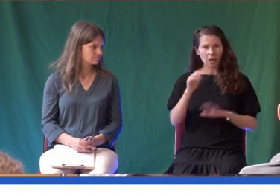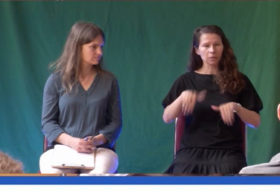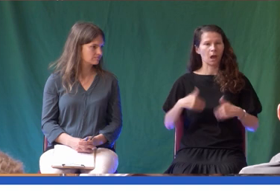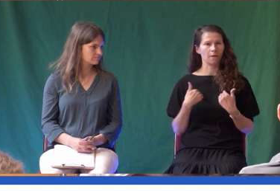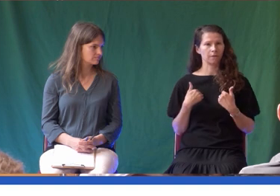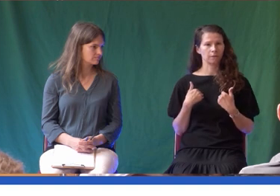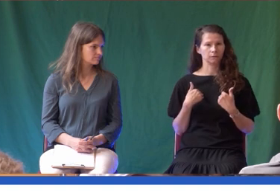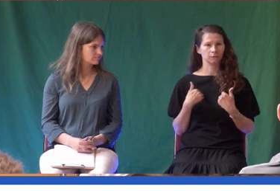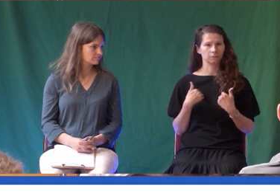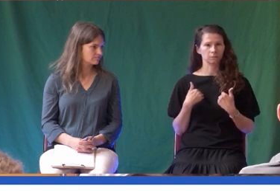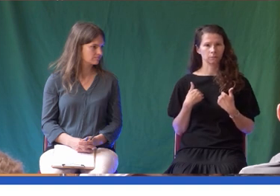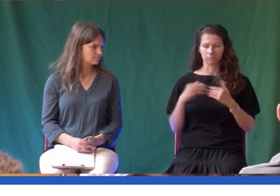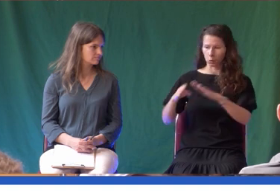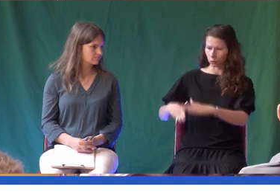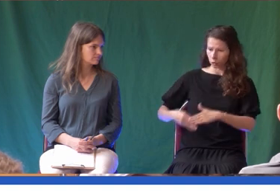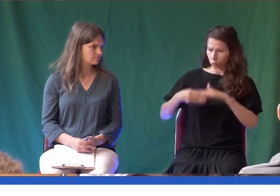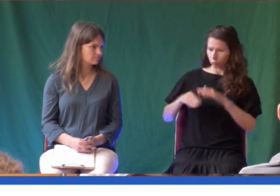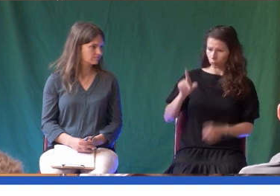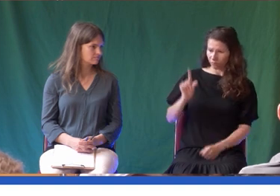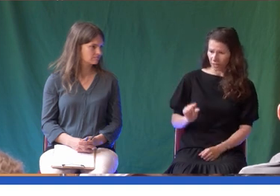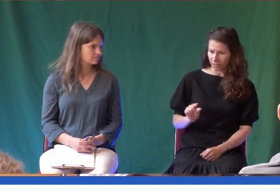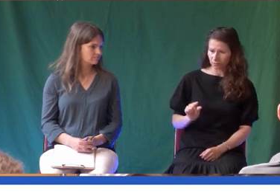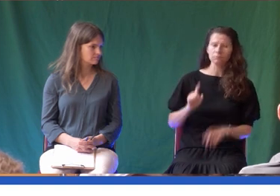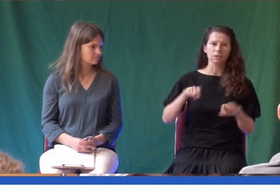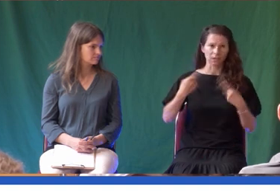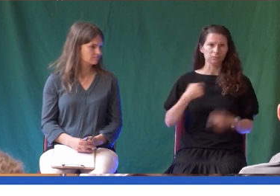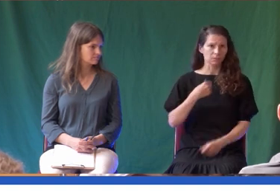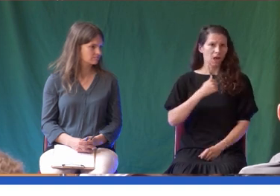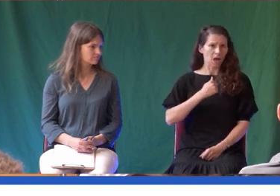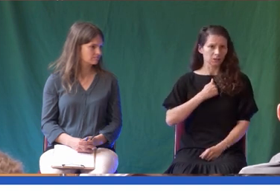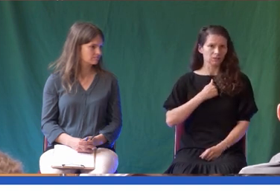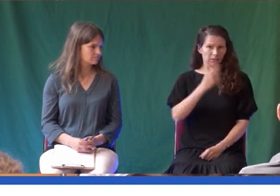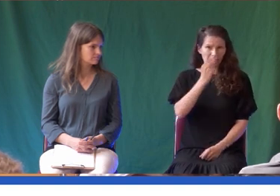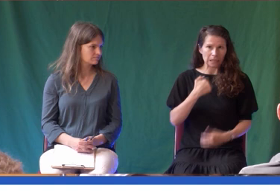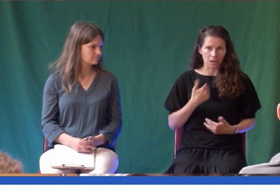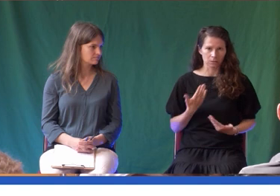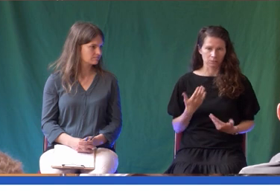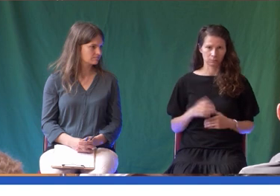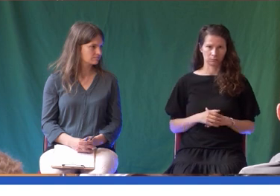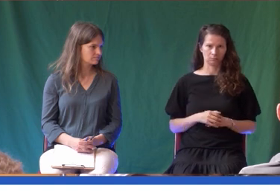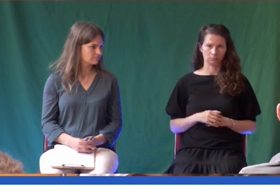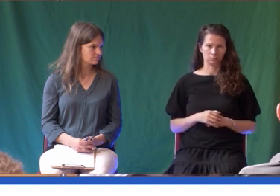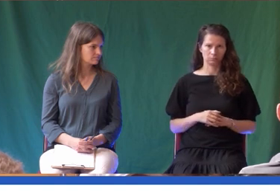ich zu wenig und über Unterstützung habe dann habe ich Angst ein Fehler zu machen